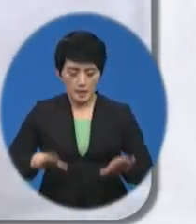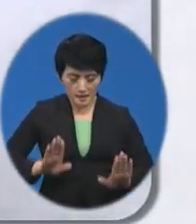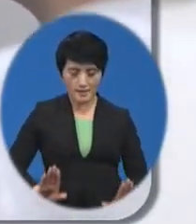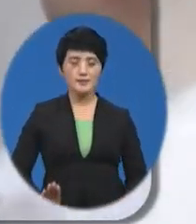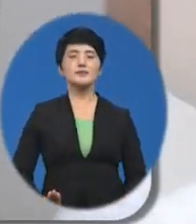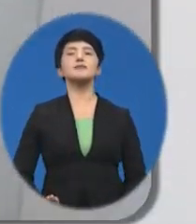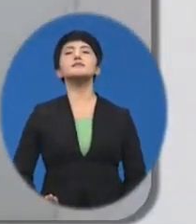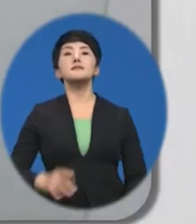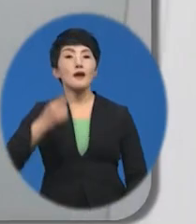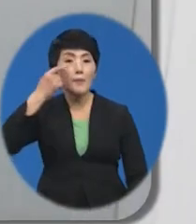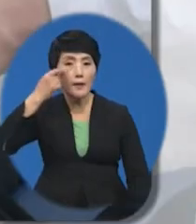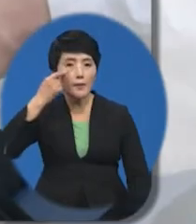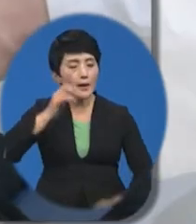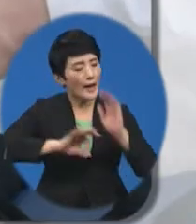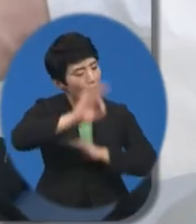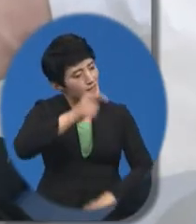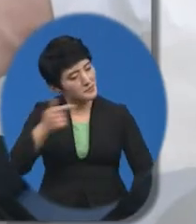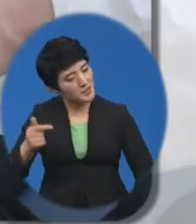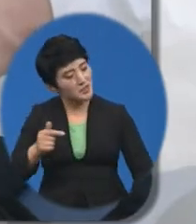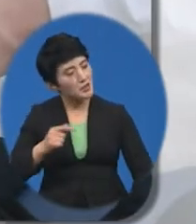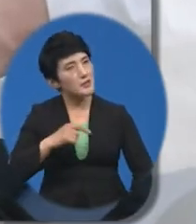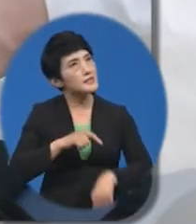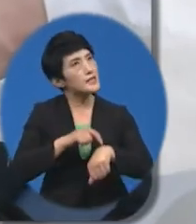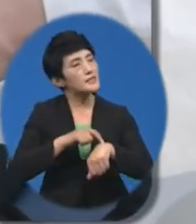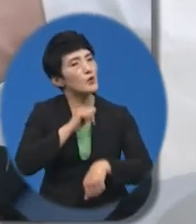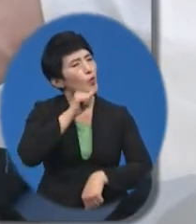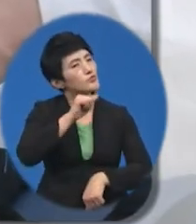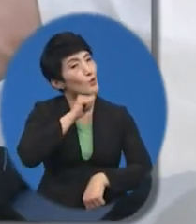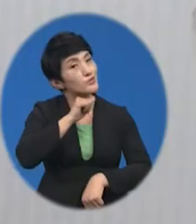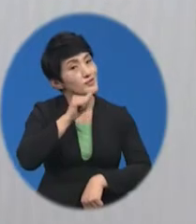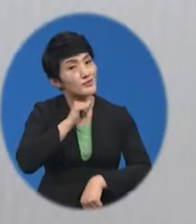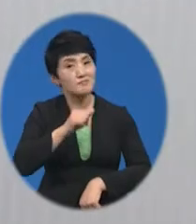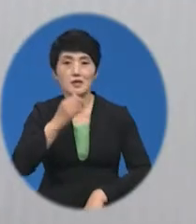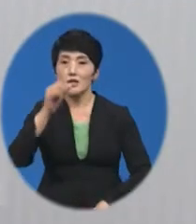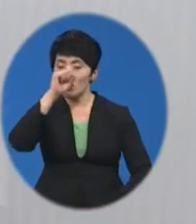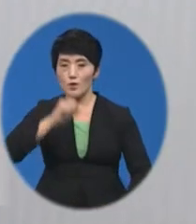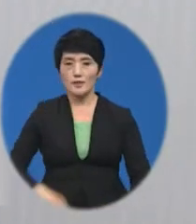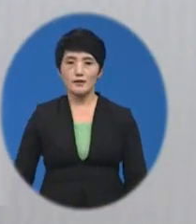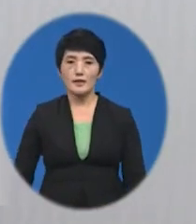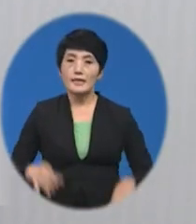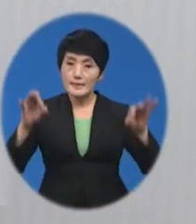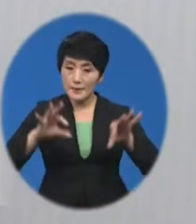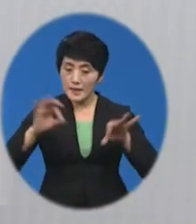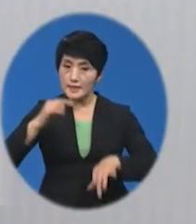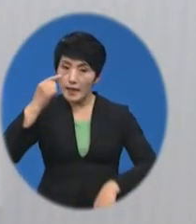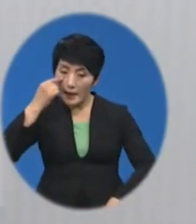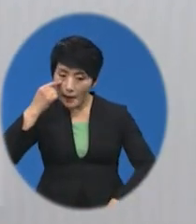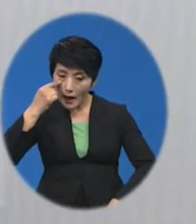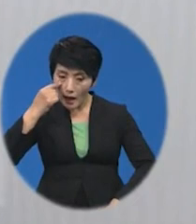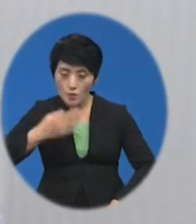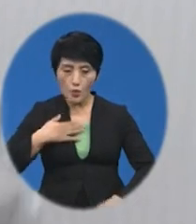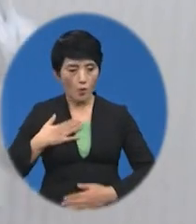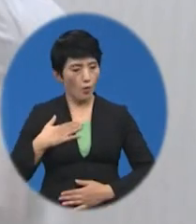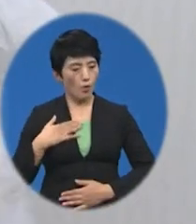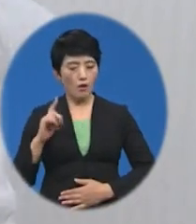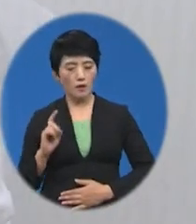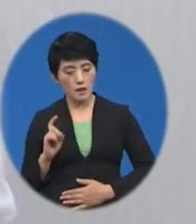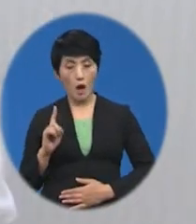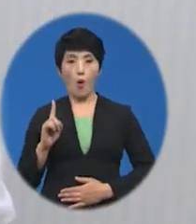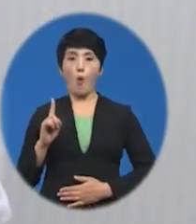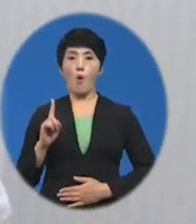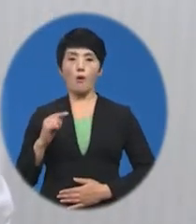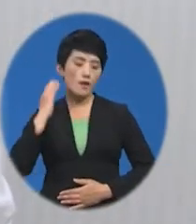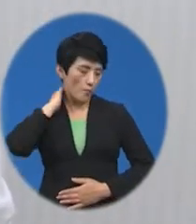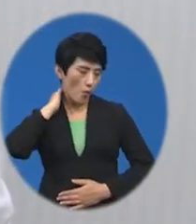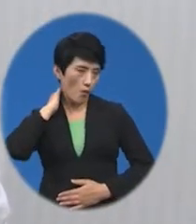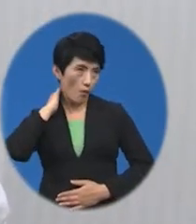아침 저녁으로 5분씩 해주면 좋다고 합니다. 아, 잠깐 하고 났는데도 이게 확실히 허리나 목이 조금